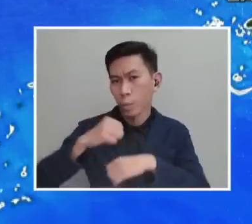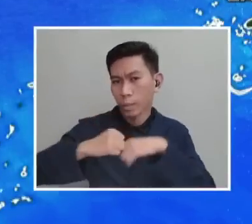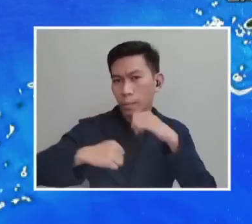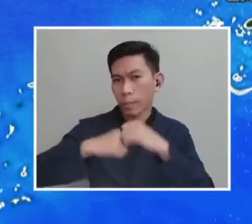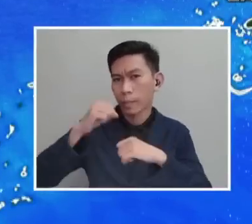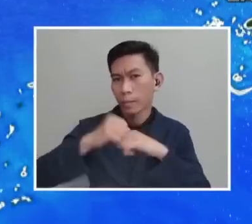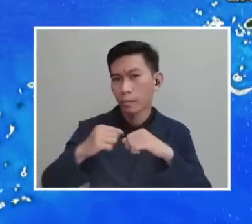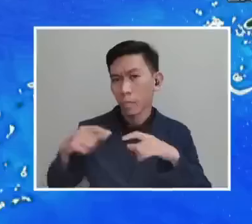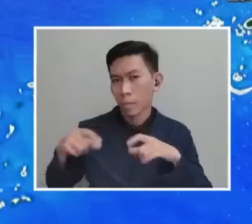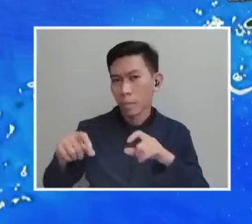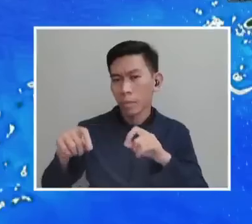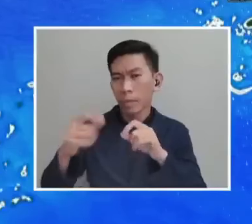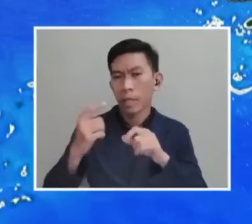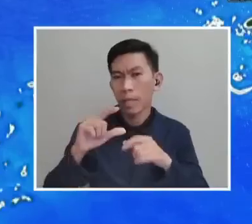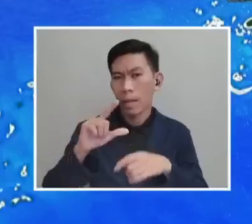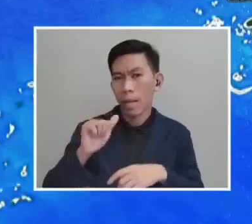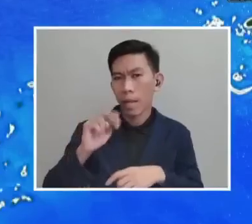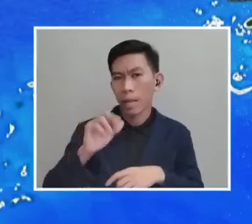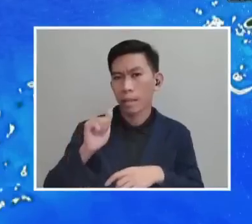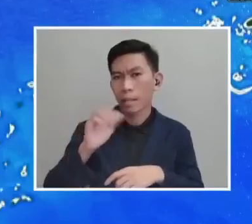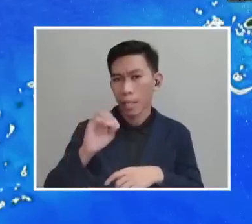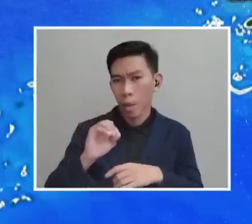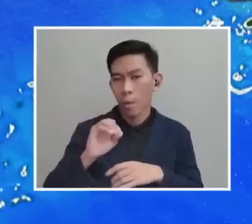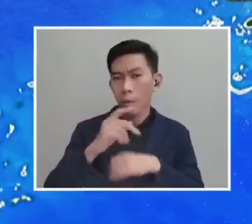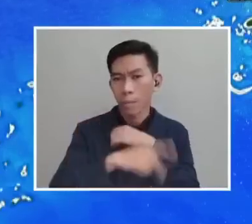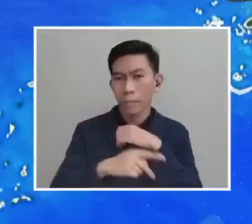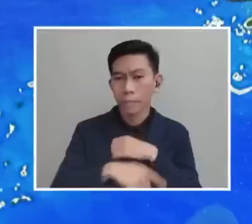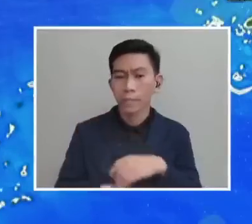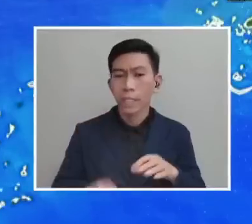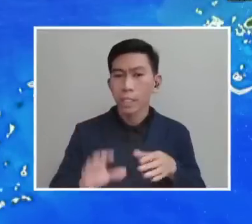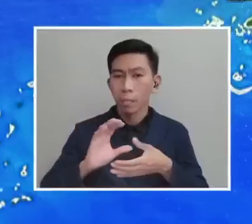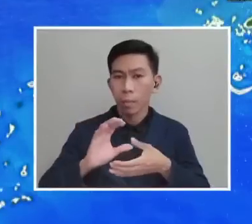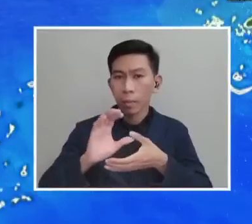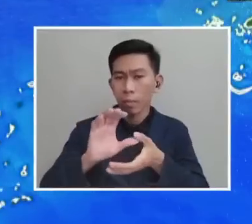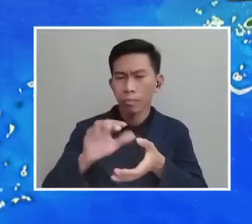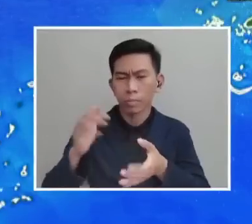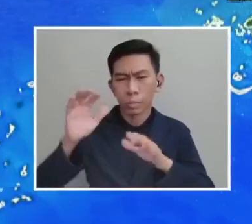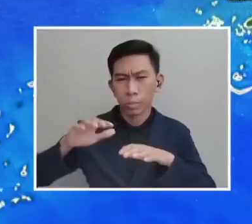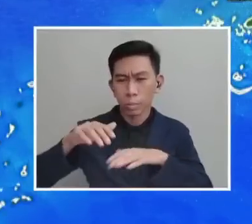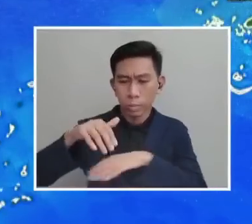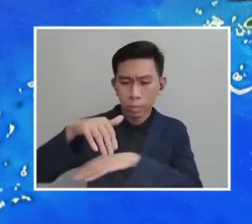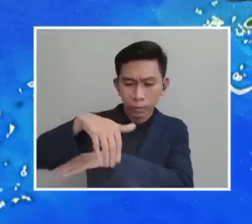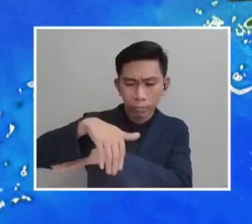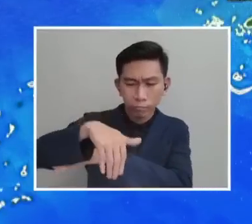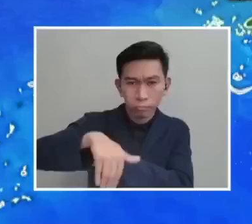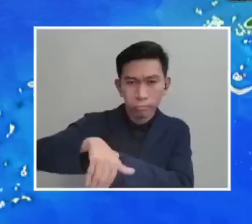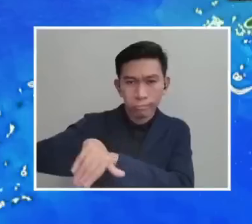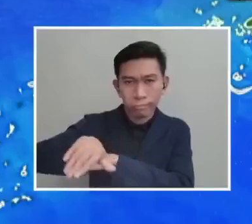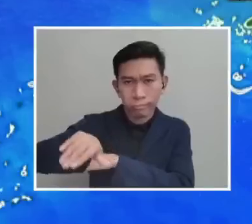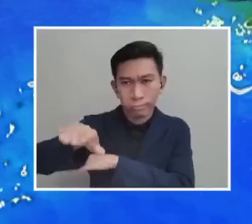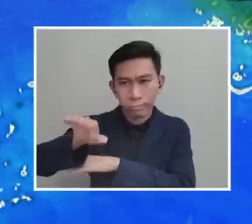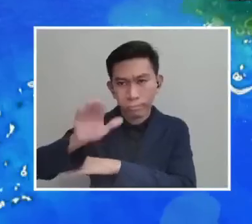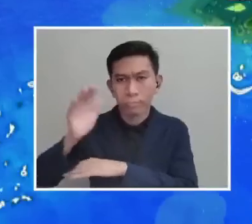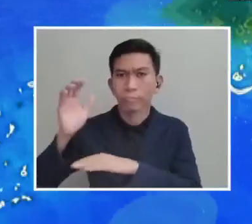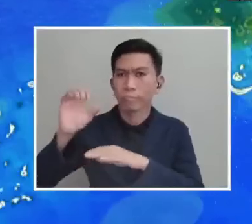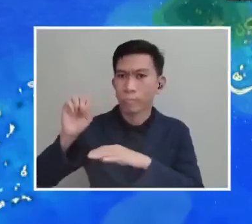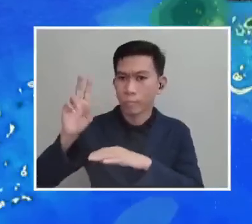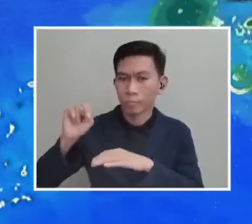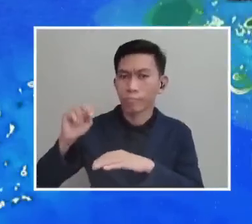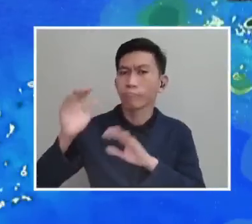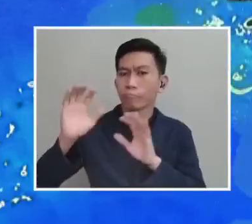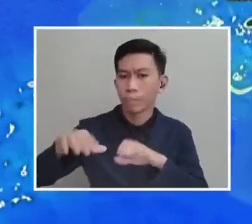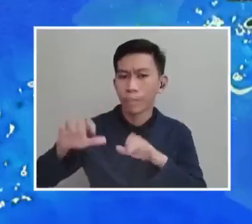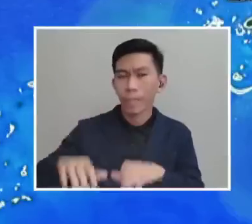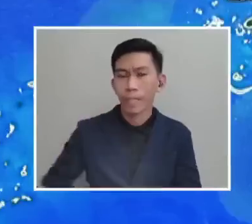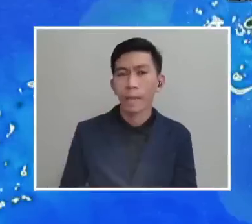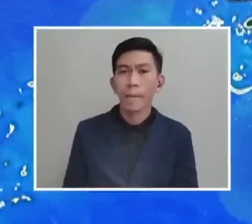at Lanao Provinces. Maulan po sa Zamboanga Peninsula hating gabi hanggang Linggo ng madaling araw at bago magtanghali sa Linggo,